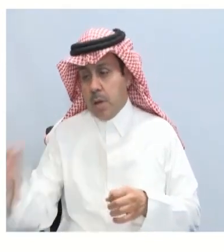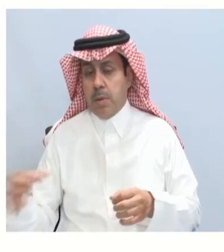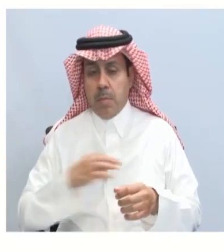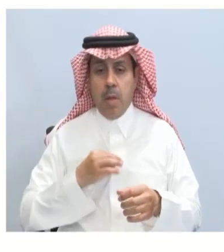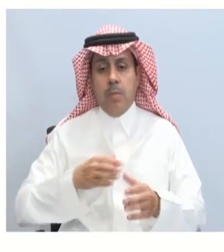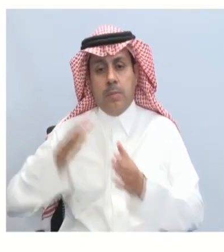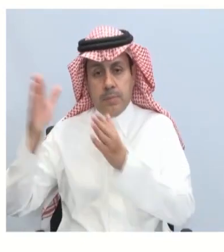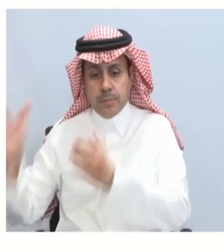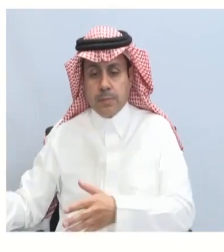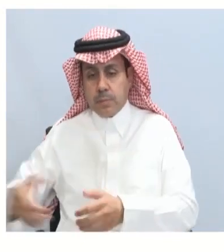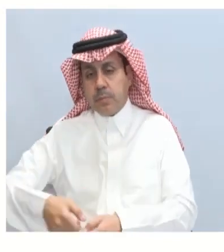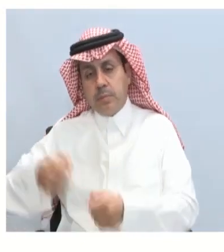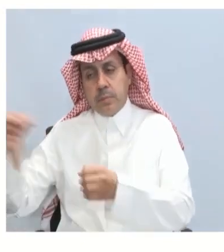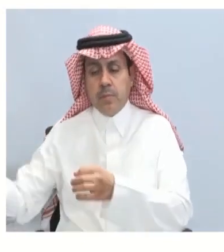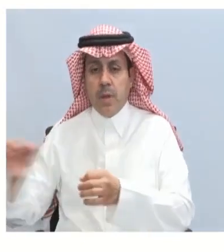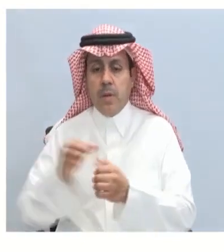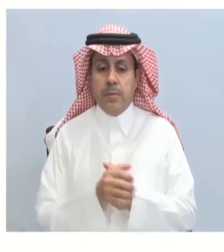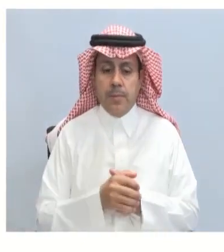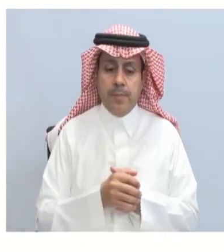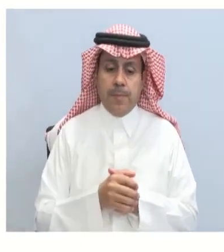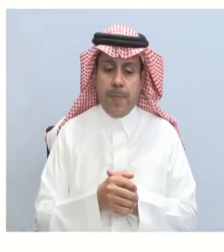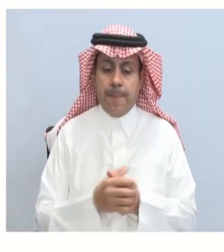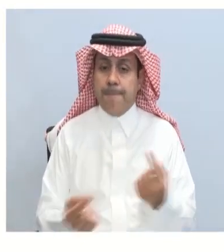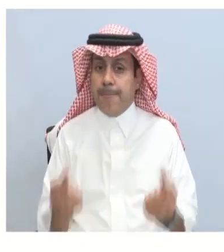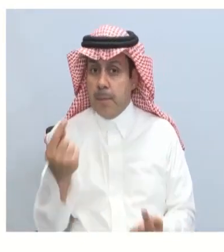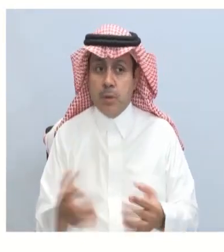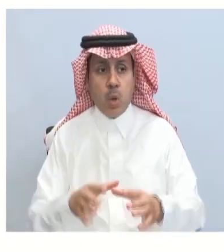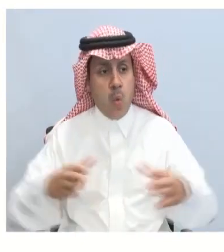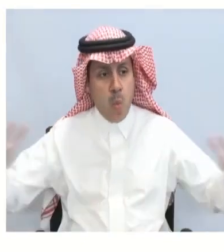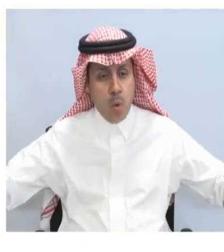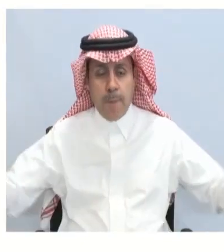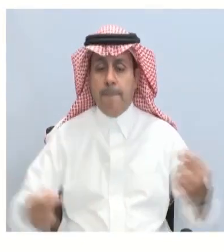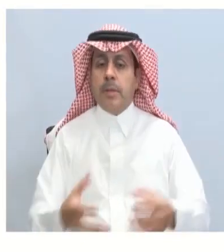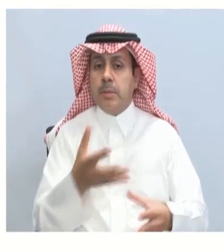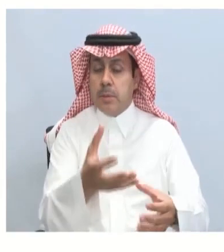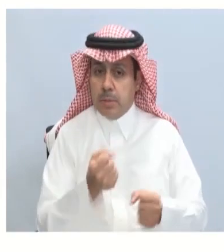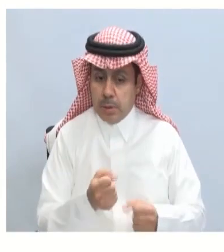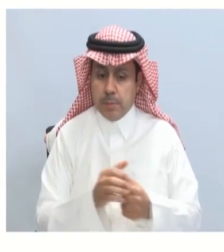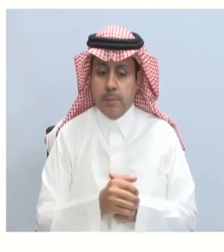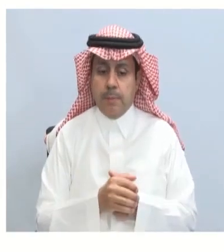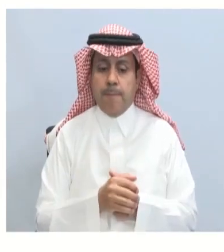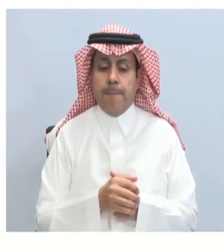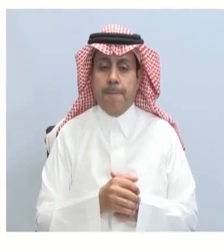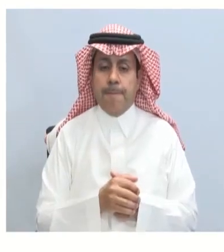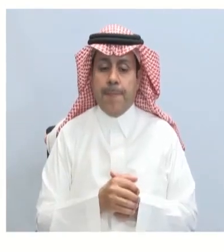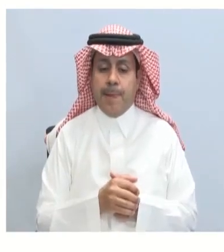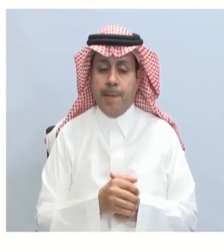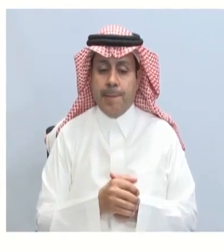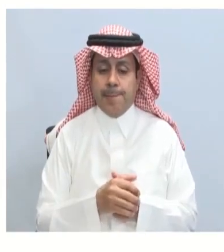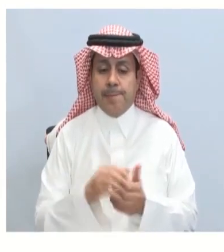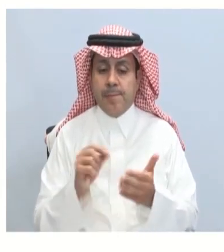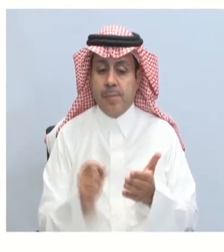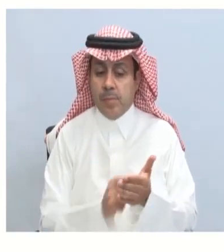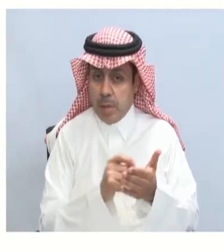ينقل الثياب الى مكان اخر المزارع كيف يتم قبض المزارع هنا الجواب